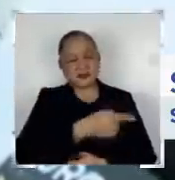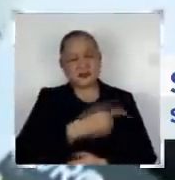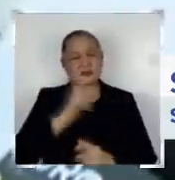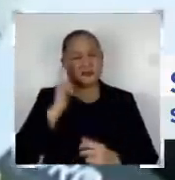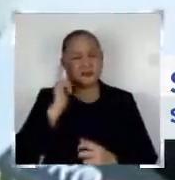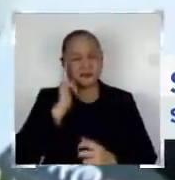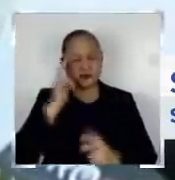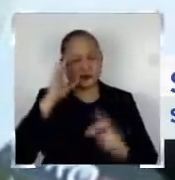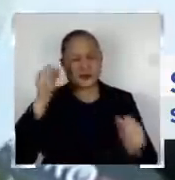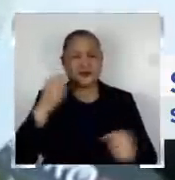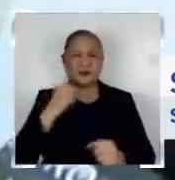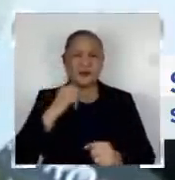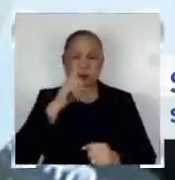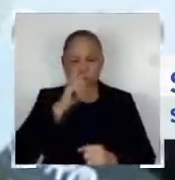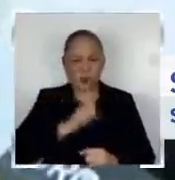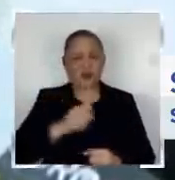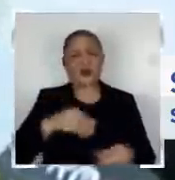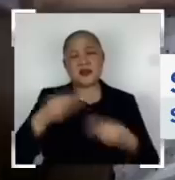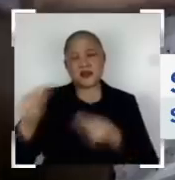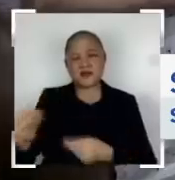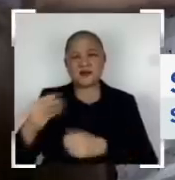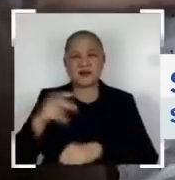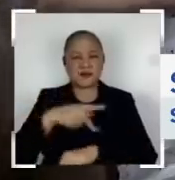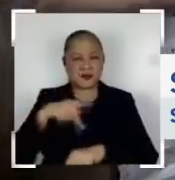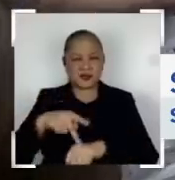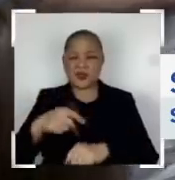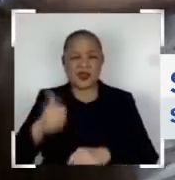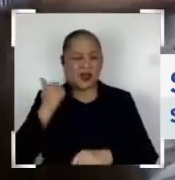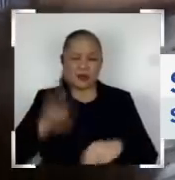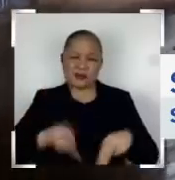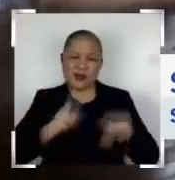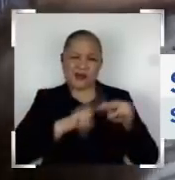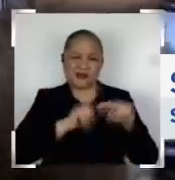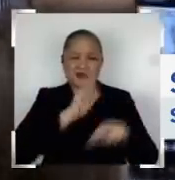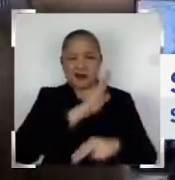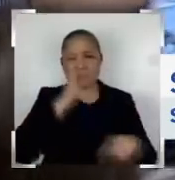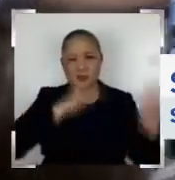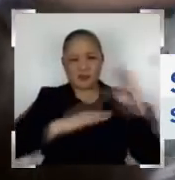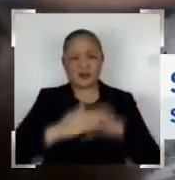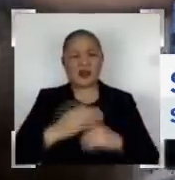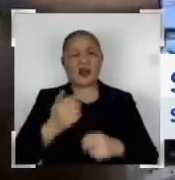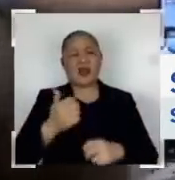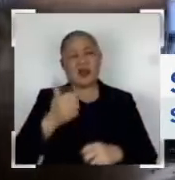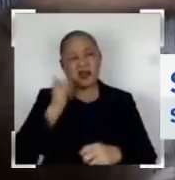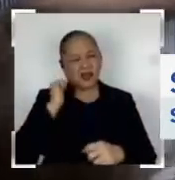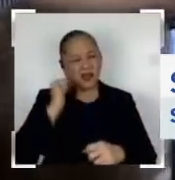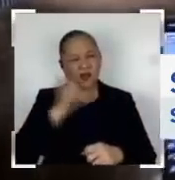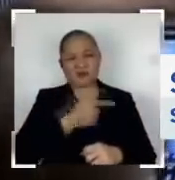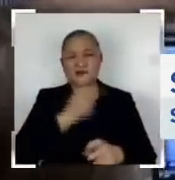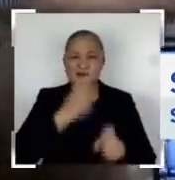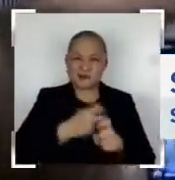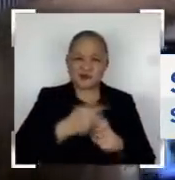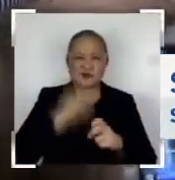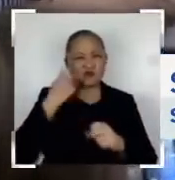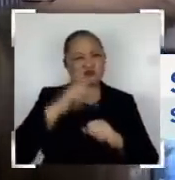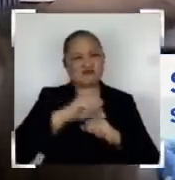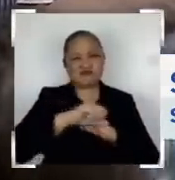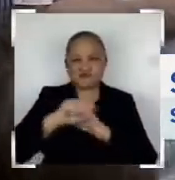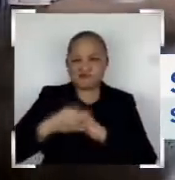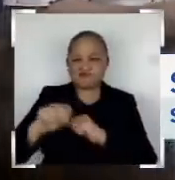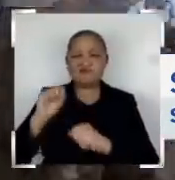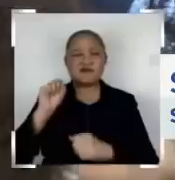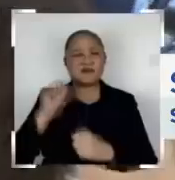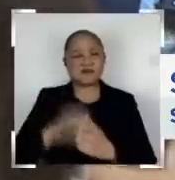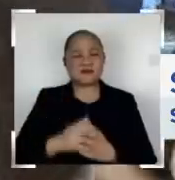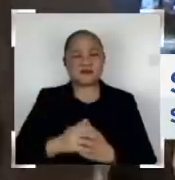bayan, kung kaya ayaw ko nang dagdagan pa ang kanyang problema. Ayaw ko pong mahirapan siya sa campaign period. Ako po ay